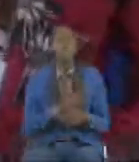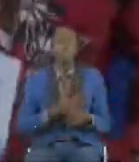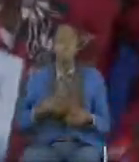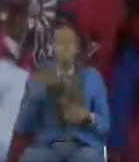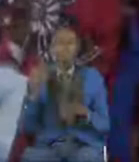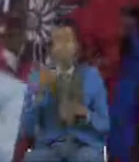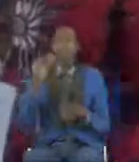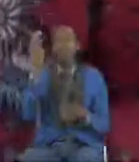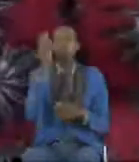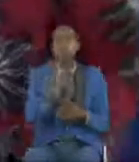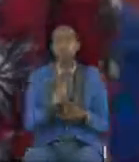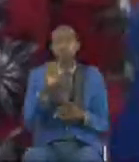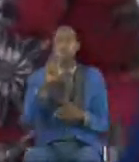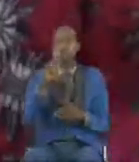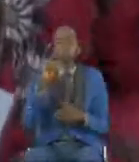L'épée de l'esprit